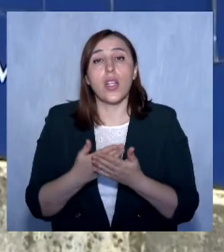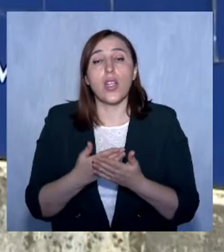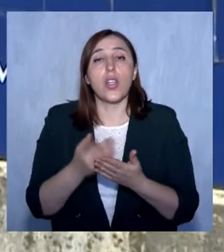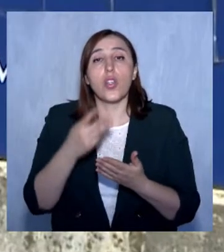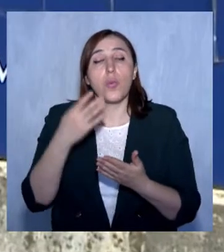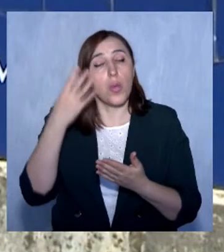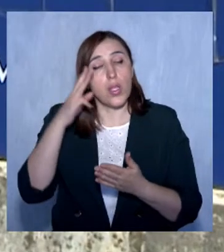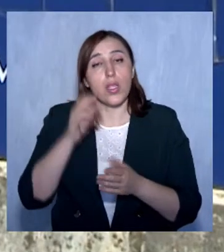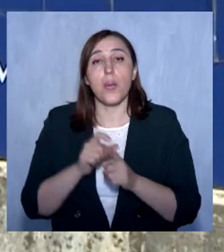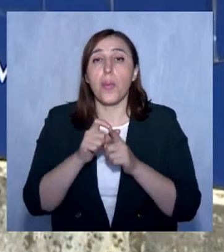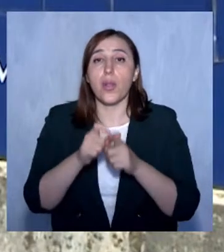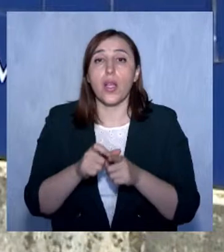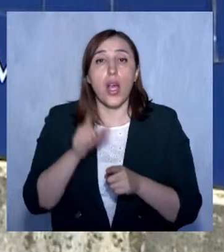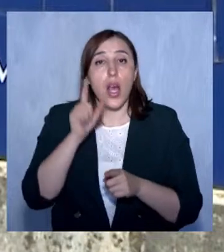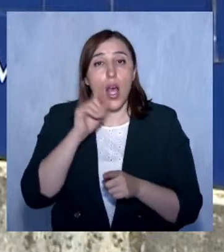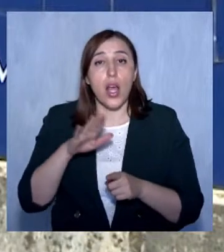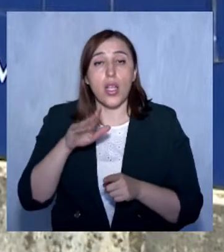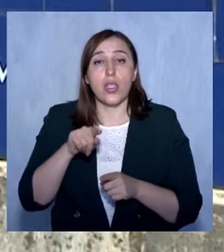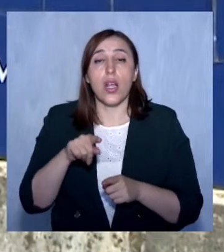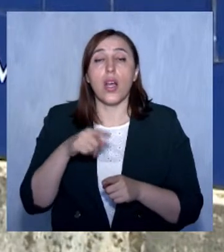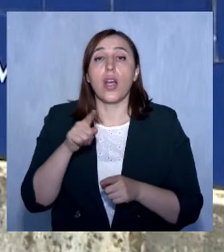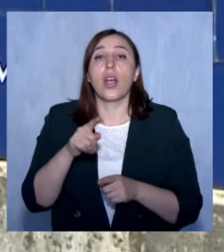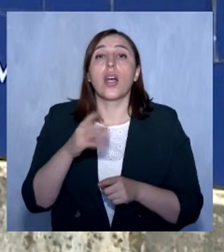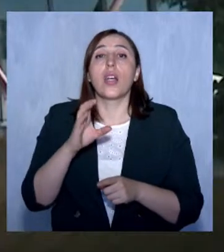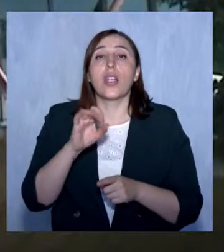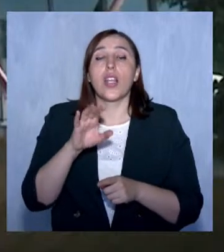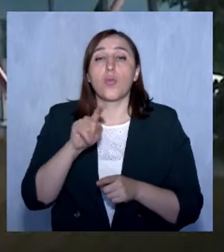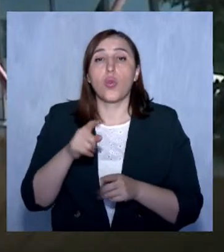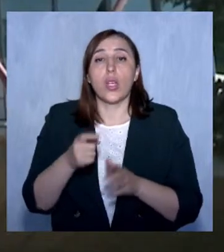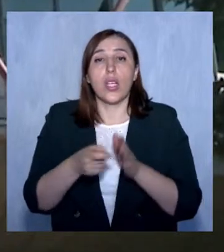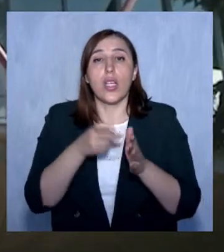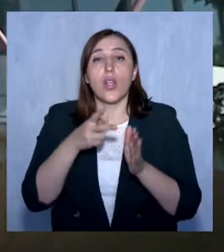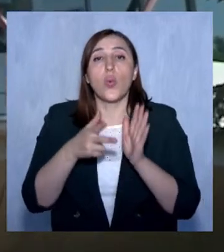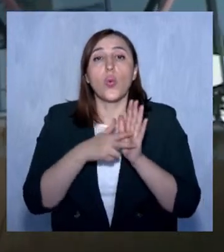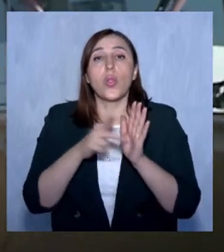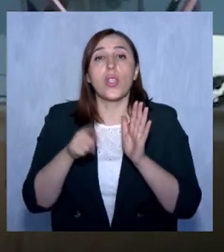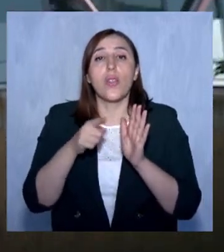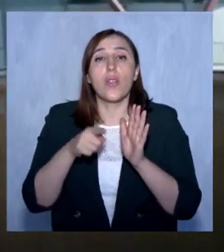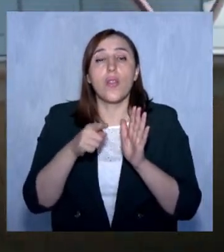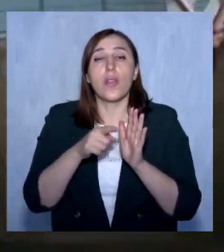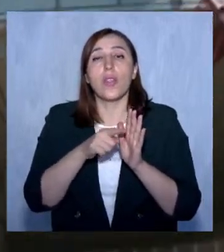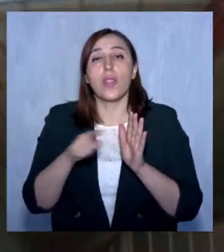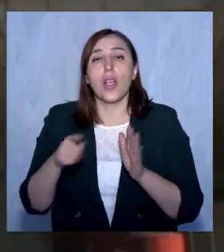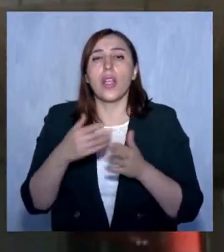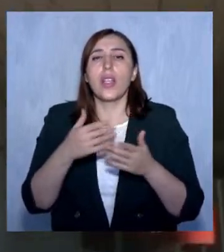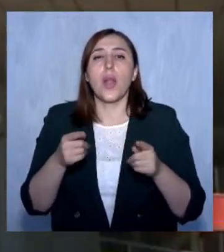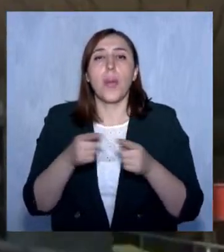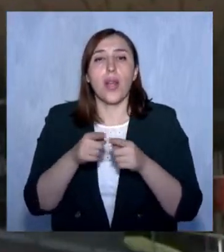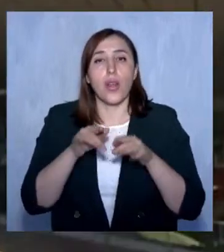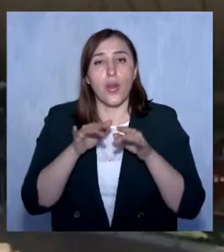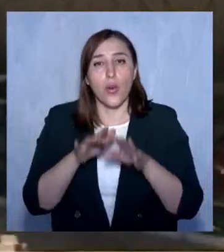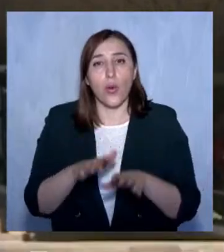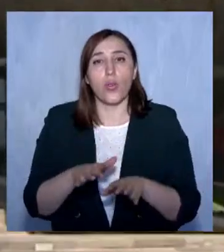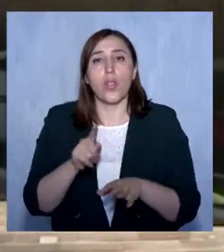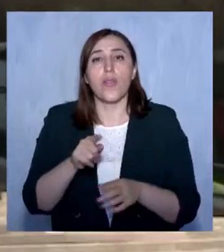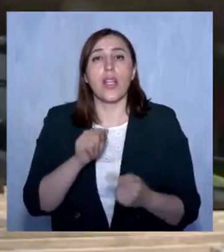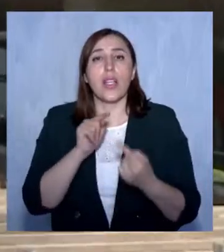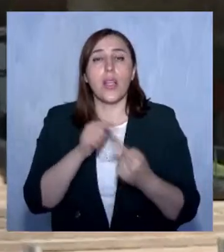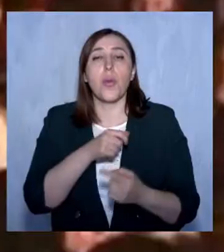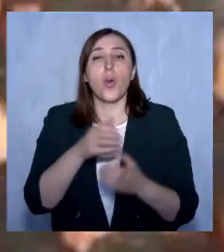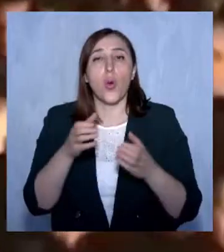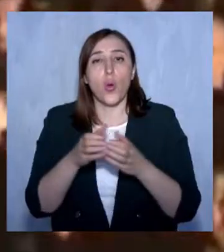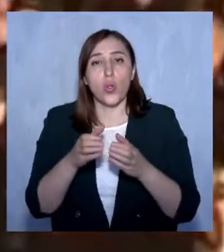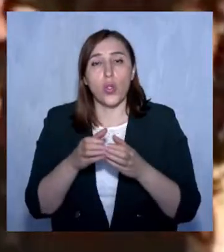Հայաստանի դեպքում Ստրազբուրգը կննում է 2008-ընտրական իրադարձություներից հետո տարբեր գրիական գործերով անցած ընդիմադիր